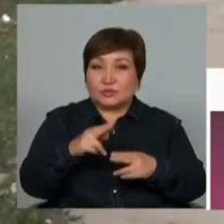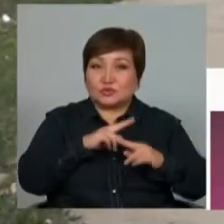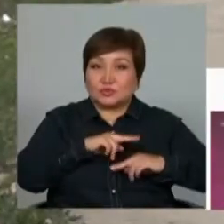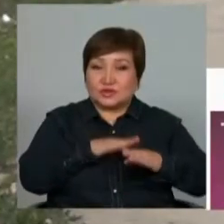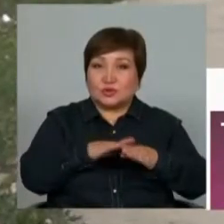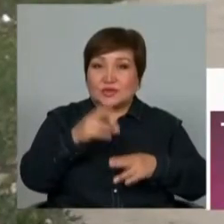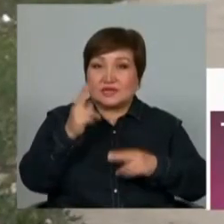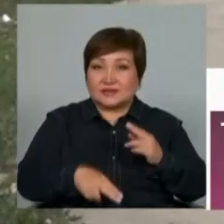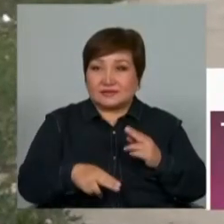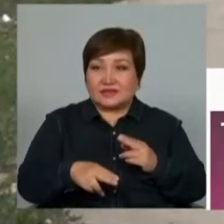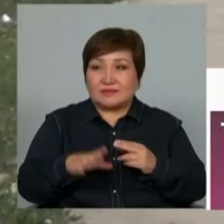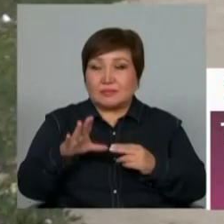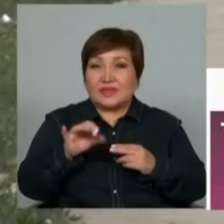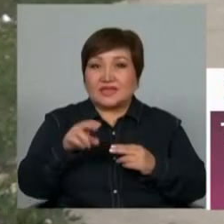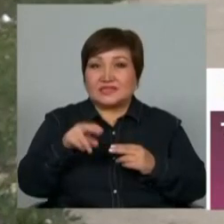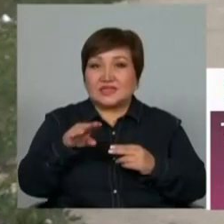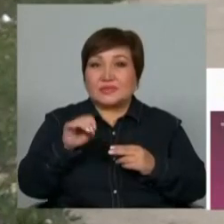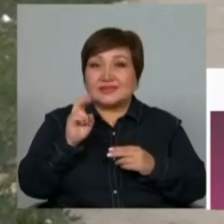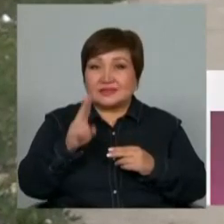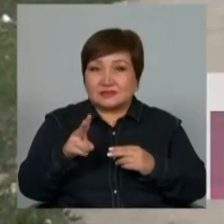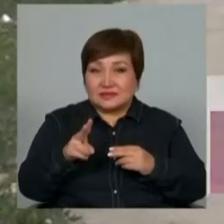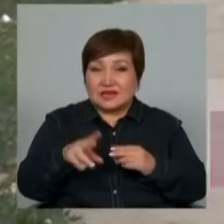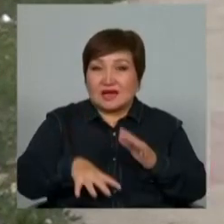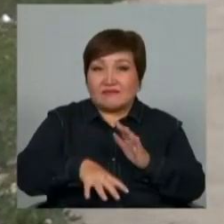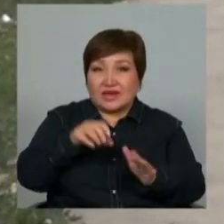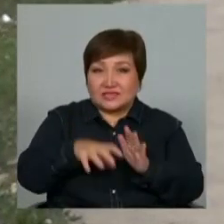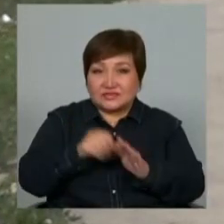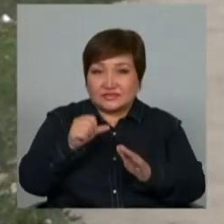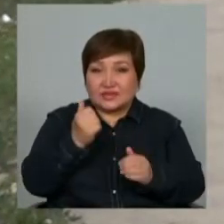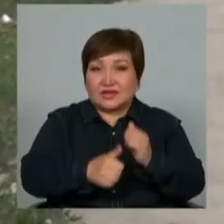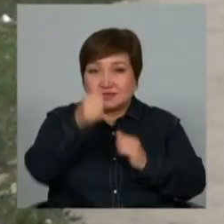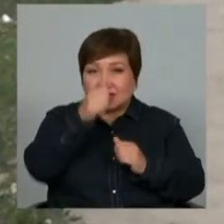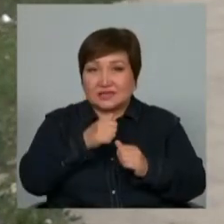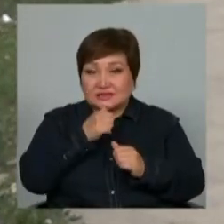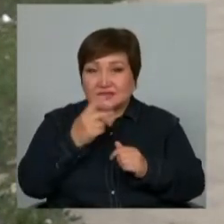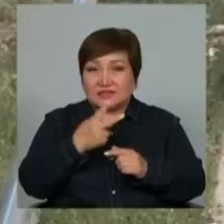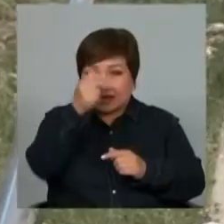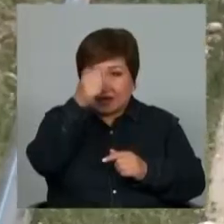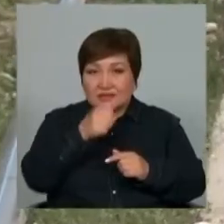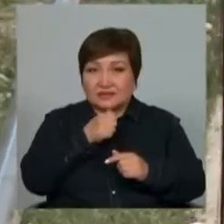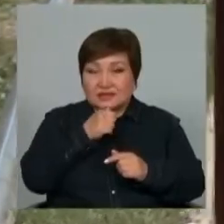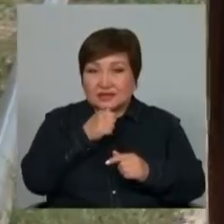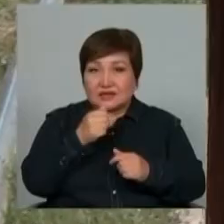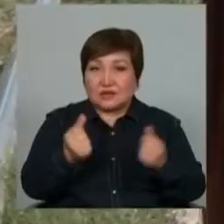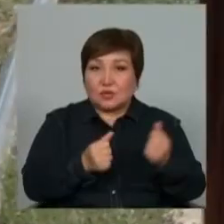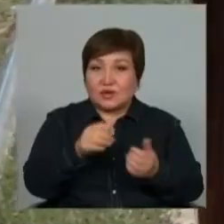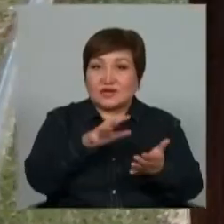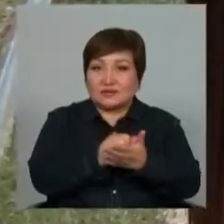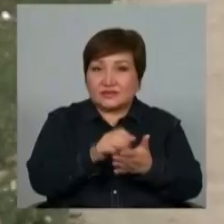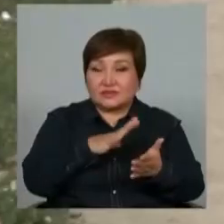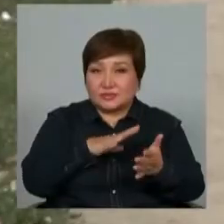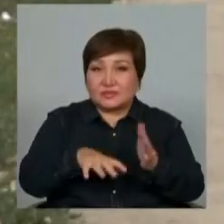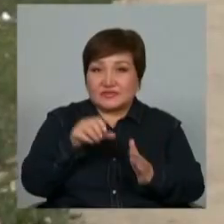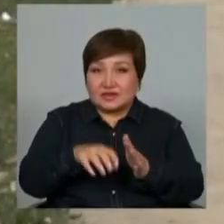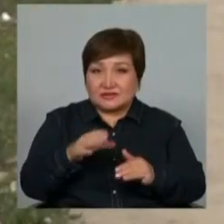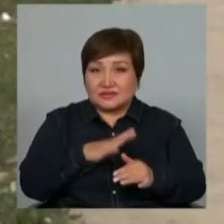шақырып, септикті выкачивать етіп, әр ай сайын, әр екі айда біз көлік жалдап тартып алады. Бұрын бізде канализация